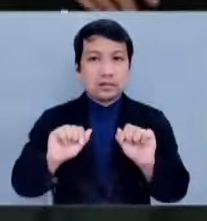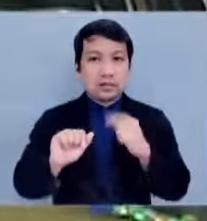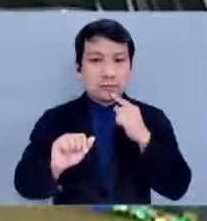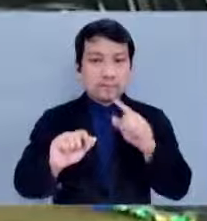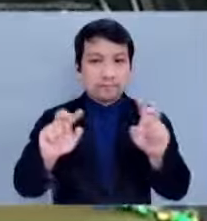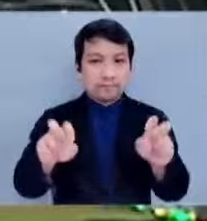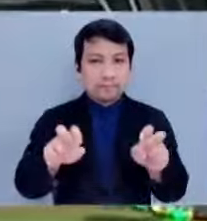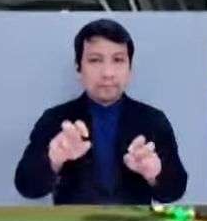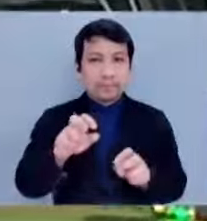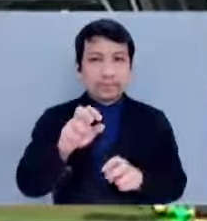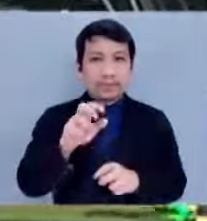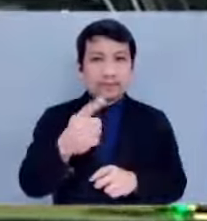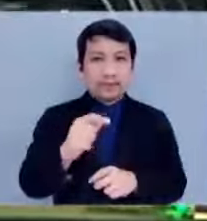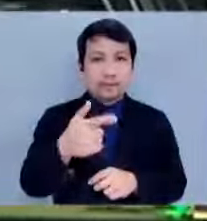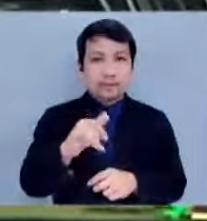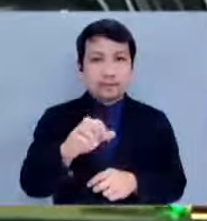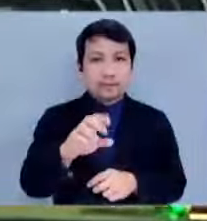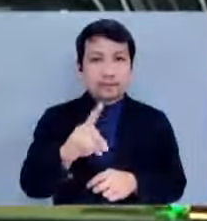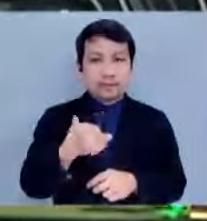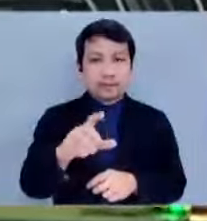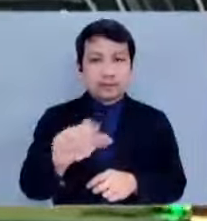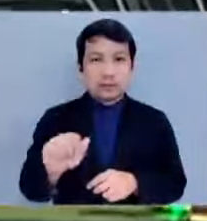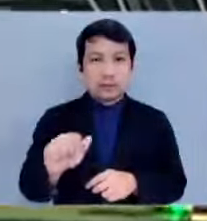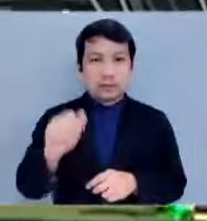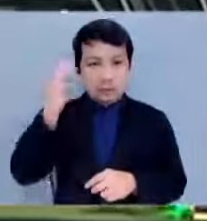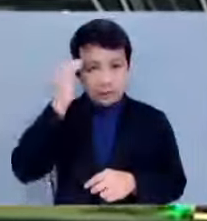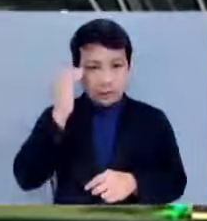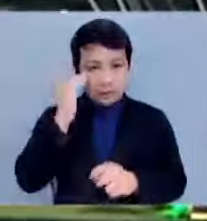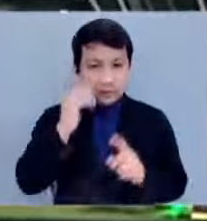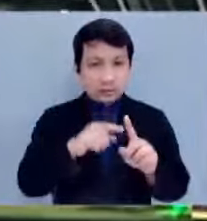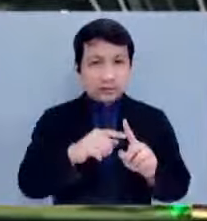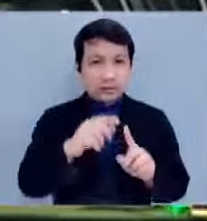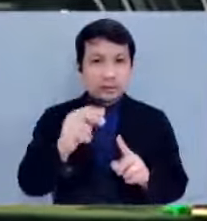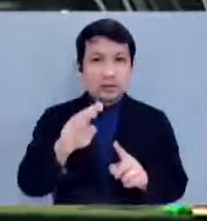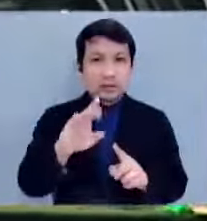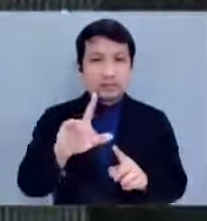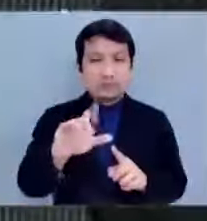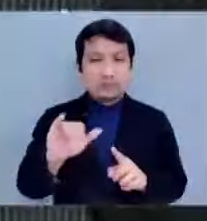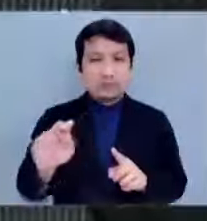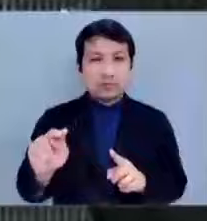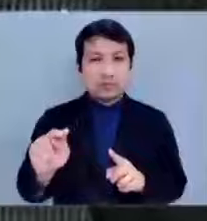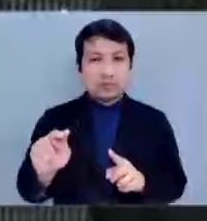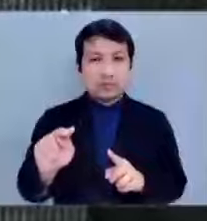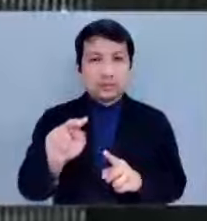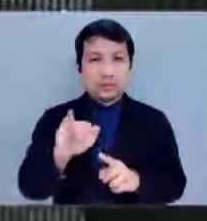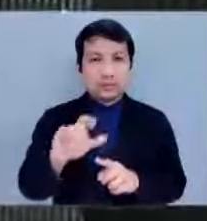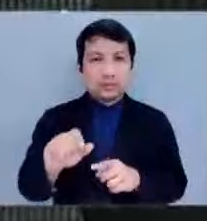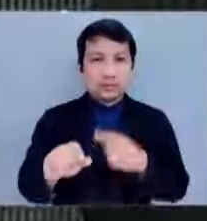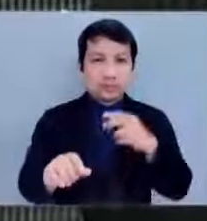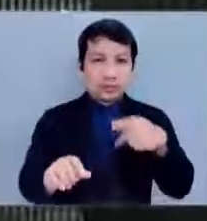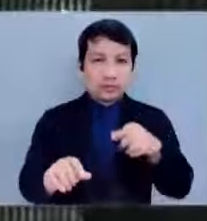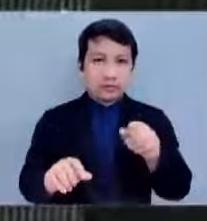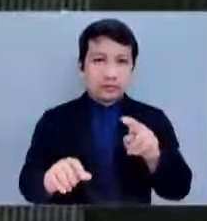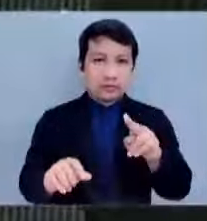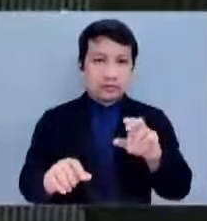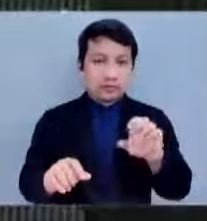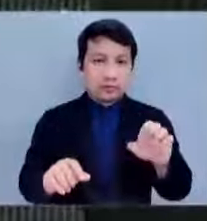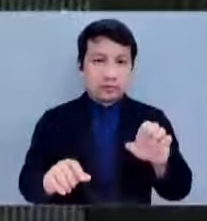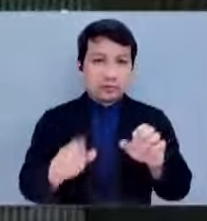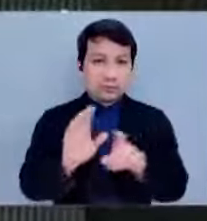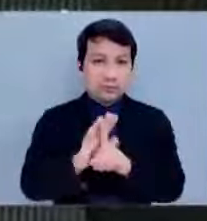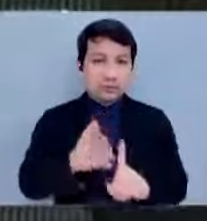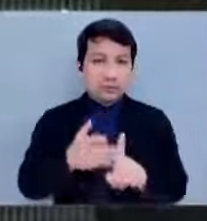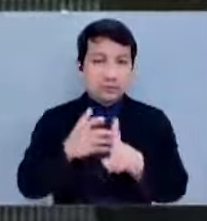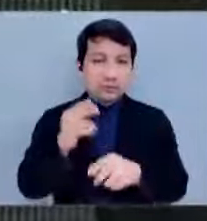Guardian. Bibida rito sila Korean stars Nam Woo-yoon ng Infinite, si Park Eun-ye na sumikat sa